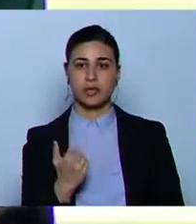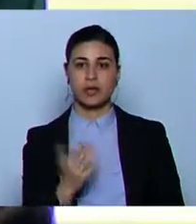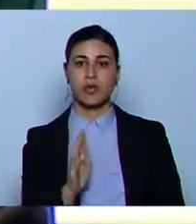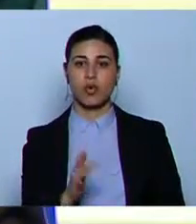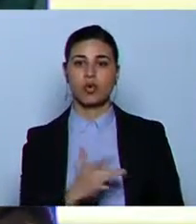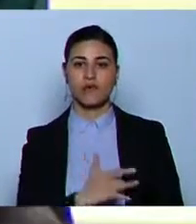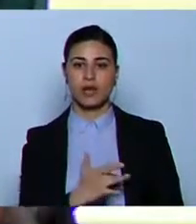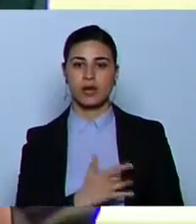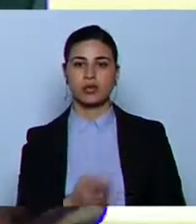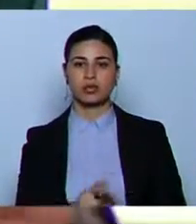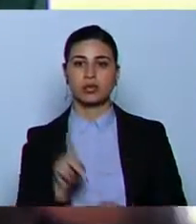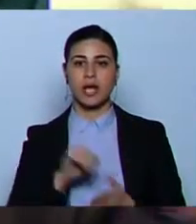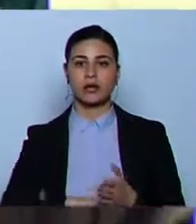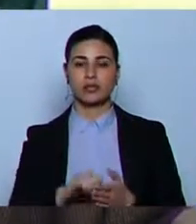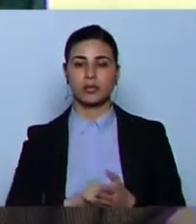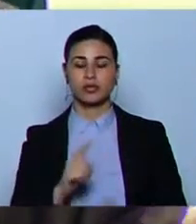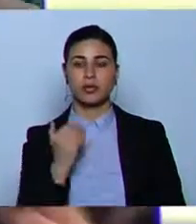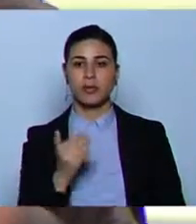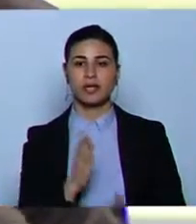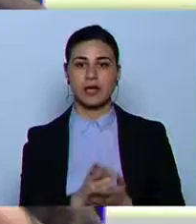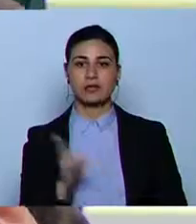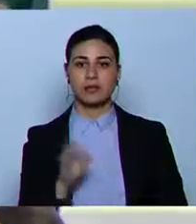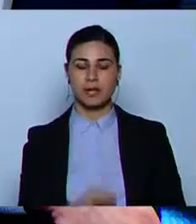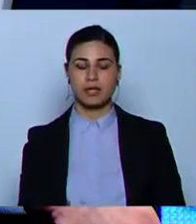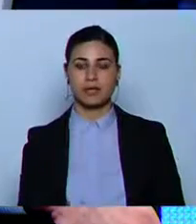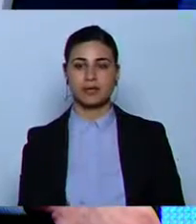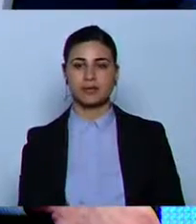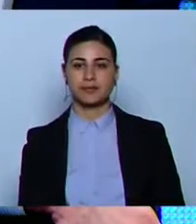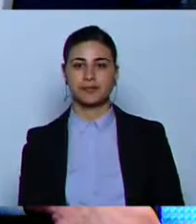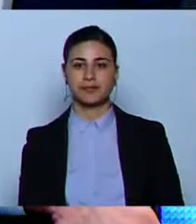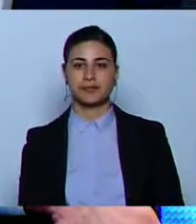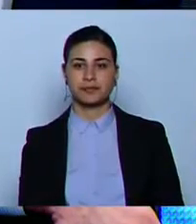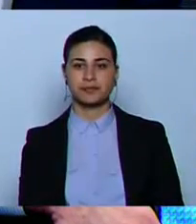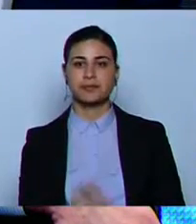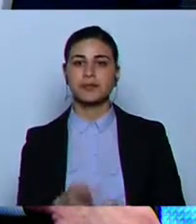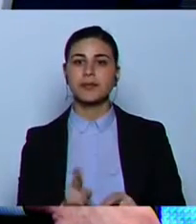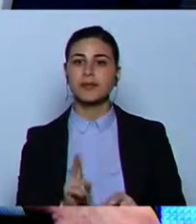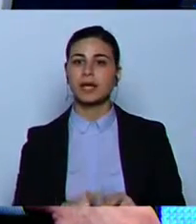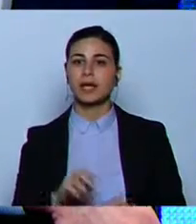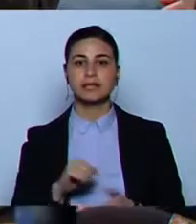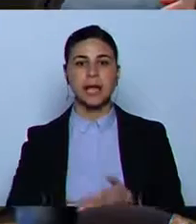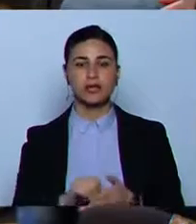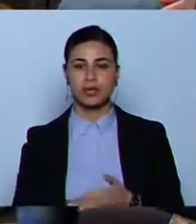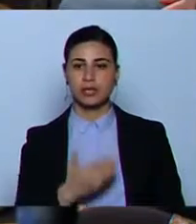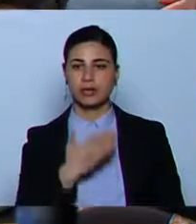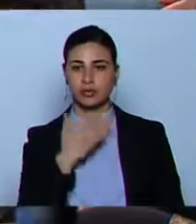ვარაუდობთ რაღაცა არგუმენტებს რომ მათ აქვთ, მაგრამ ეს არგუმენტები არ არის. იმიტომ რომ